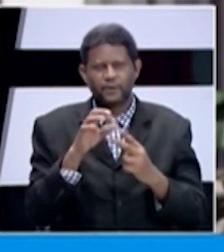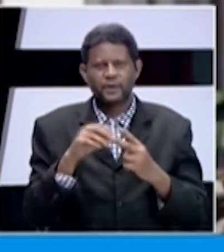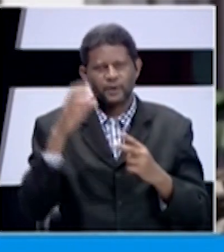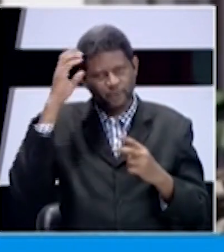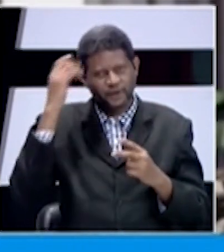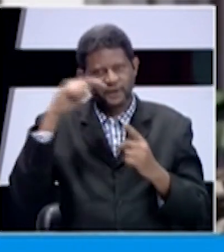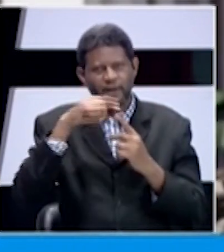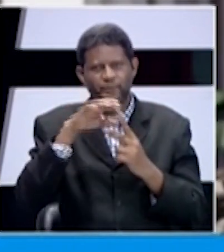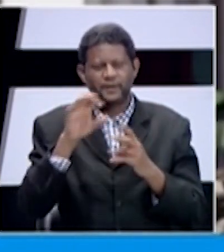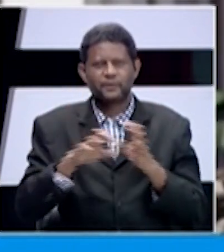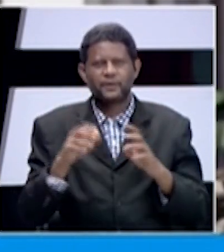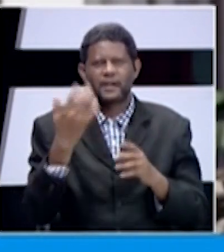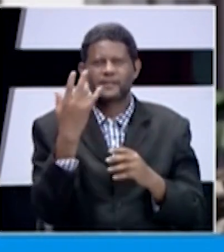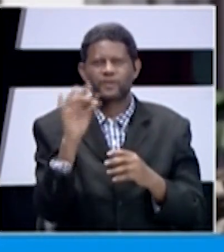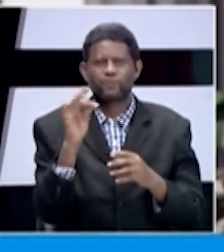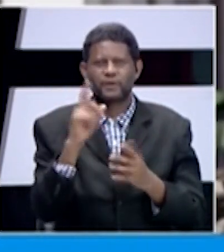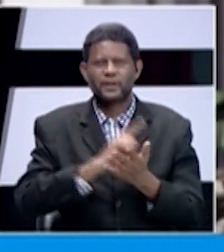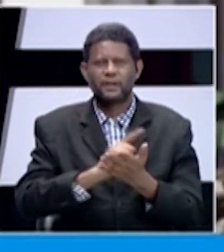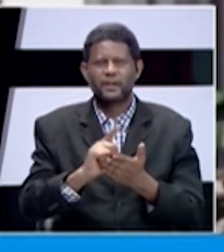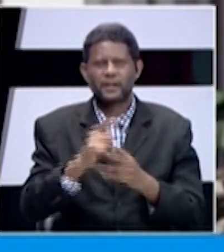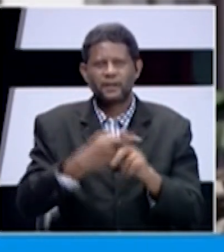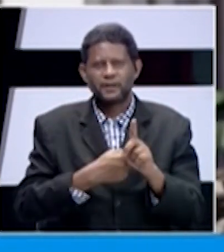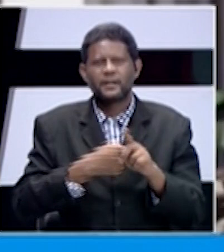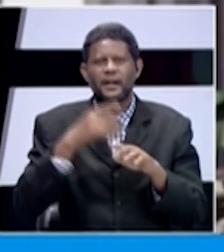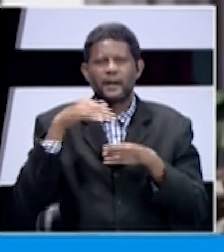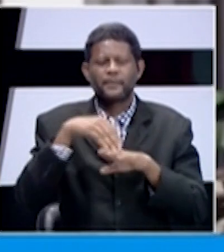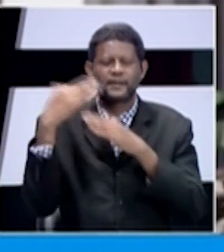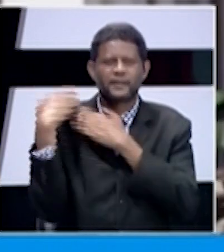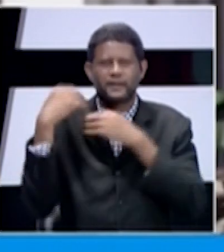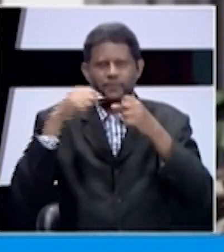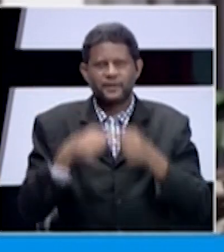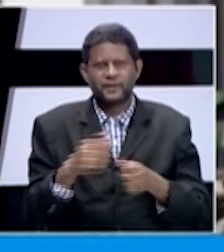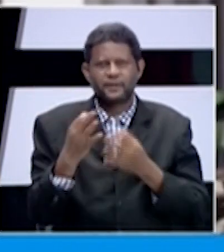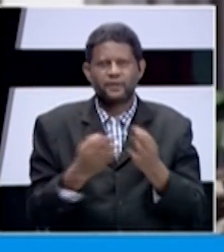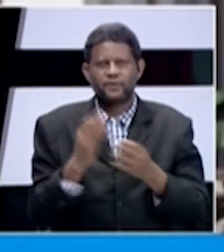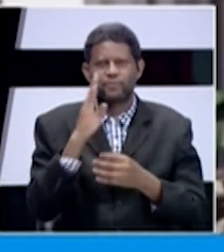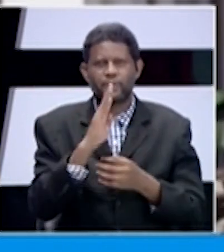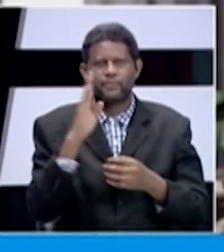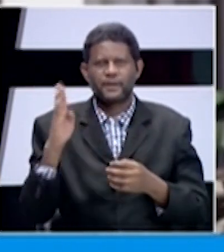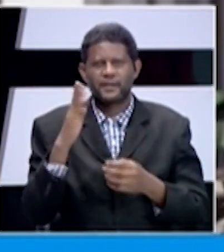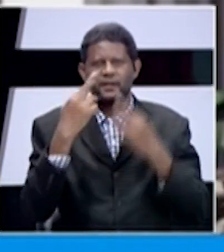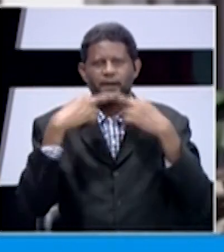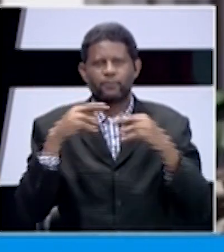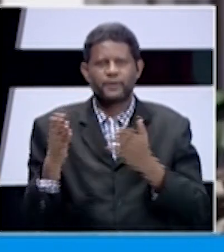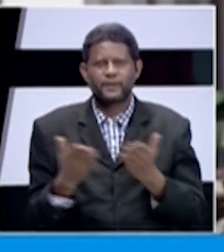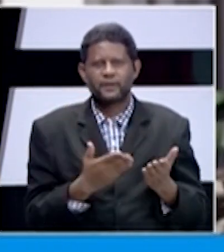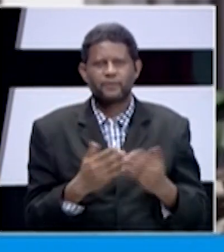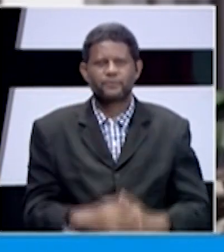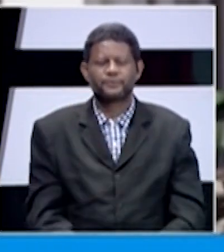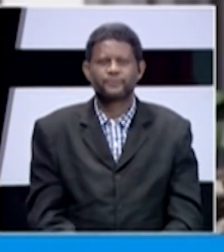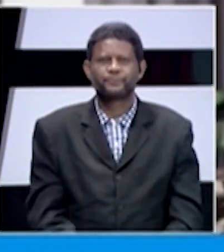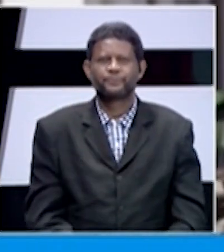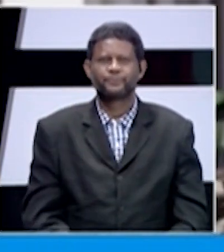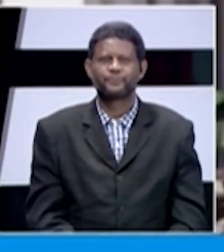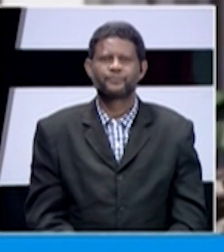كسامرصا زكايد نعسر شومون توارح اب سلطان كامز صنح تغليصو كبل بي بي سي سبسيبو